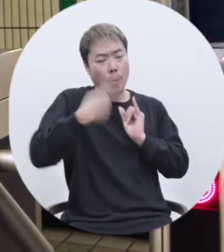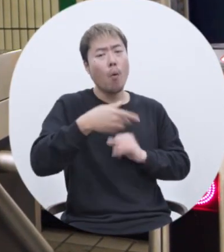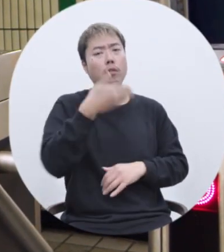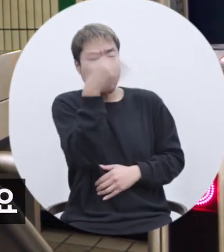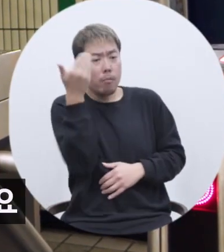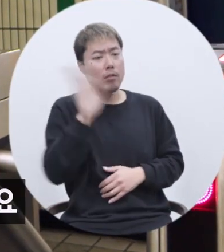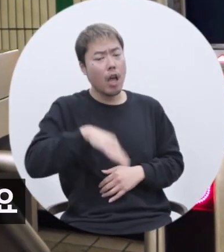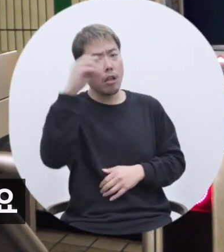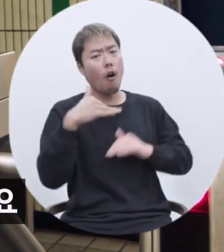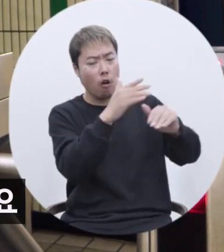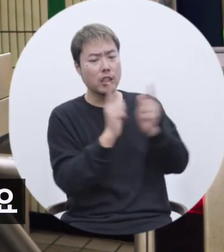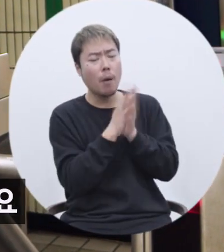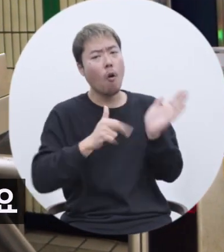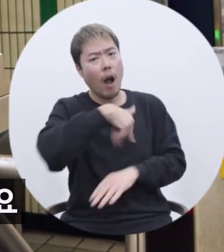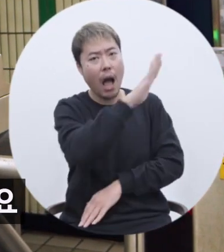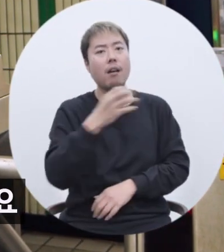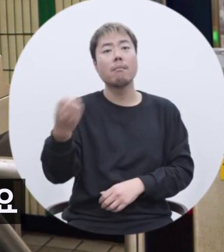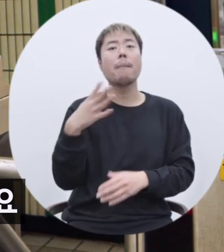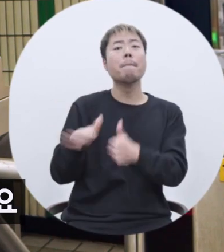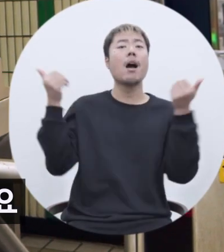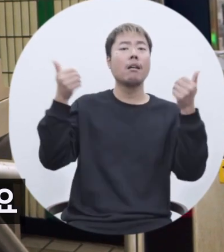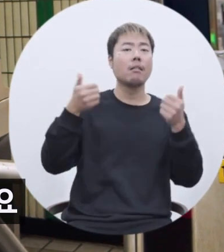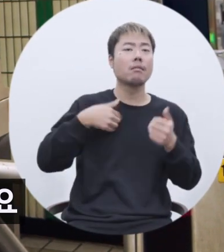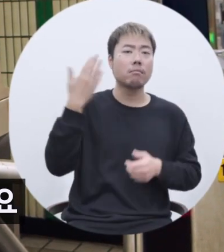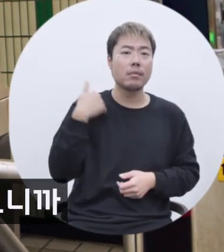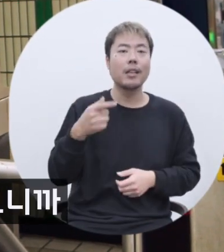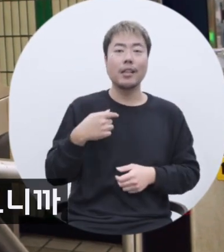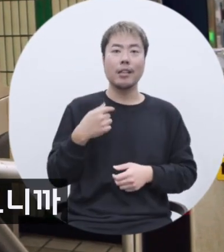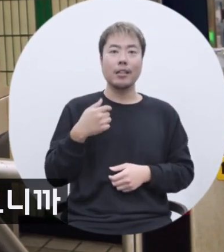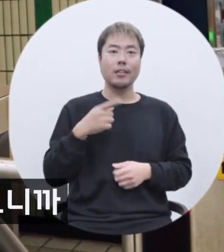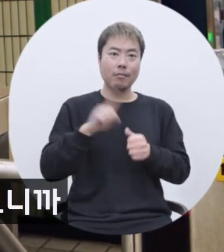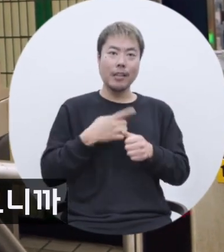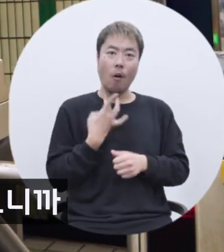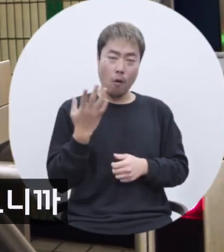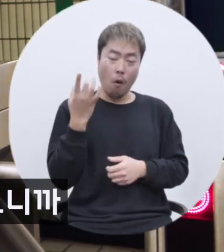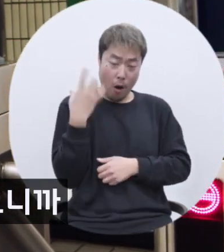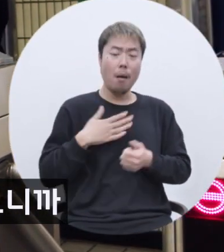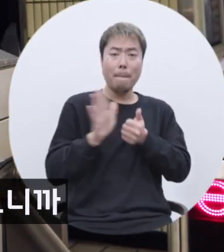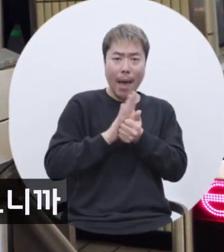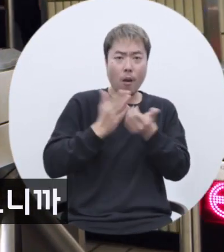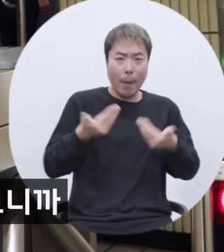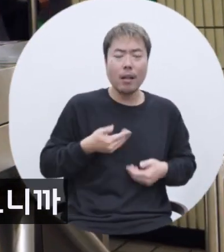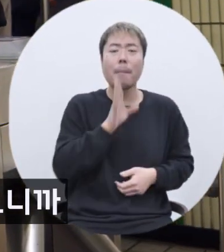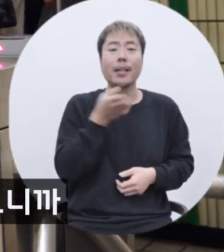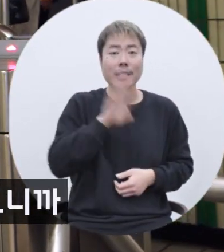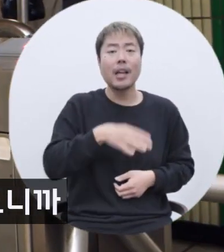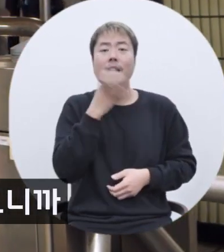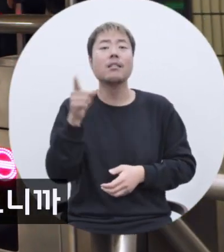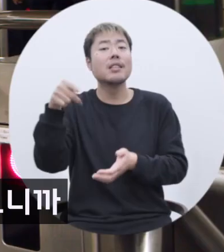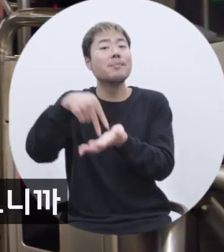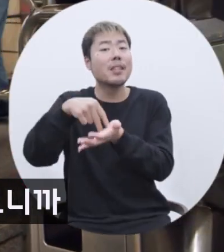사람한테 양보해야지, 이런 얘기를 직접적으로 하시는 분들도 있었거든요. 그러니까 배려받아야 되고, 하지만 이제